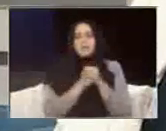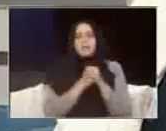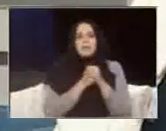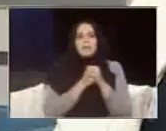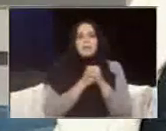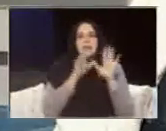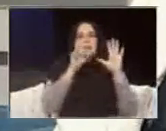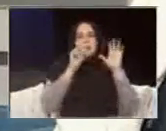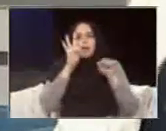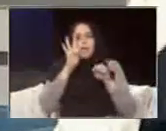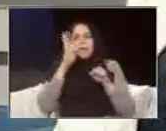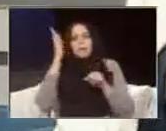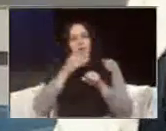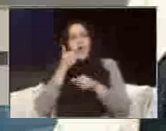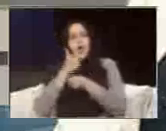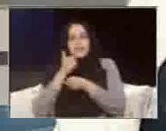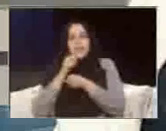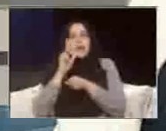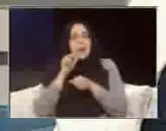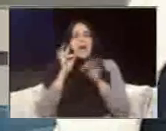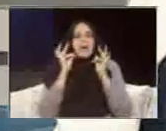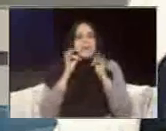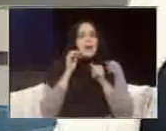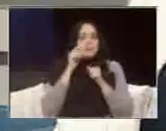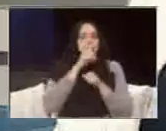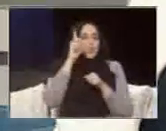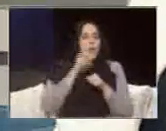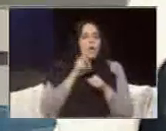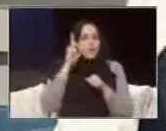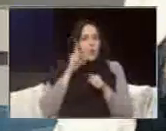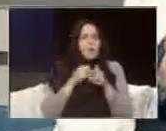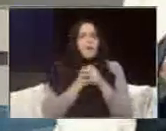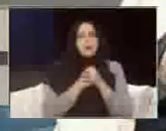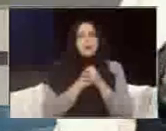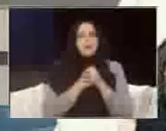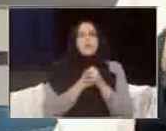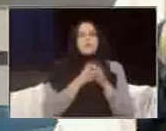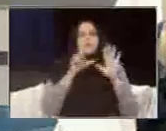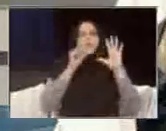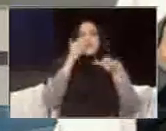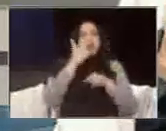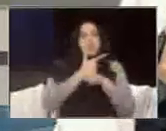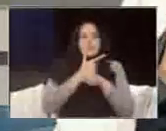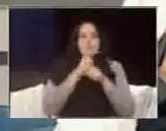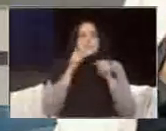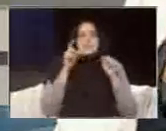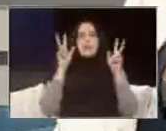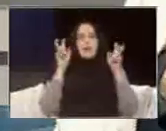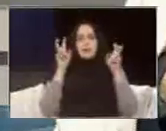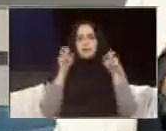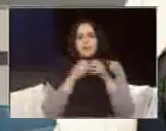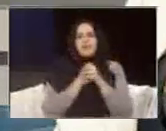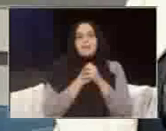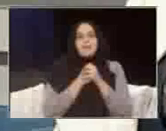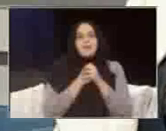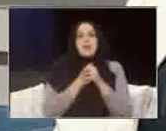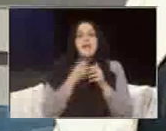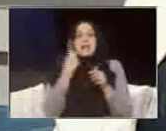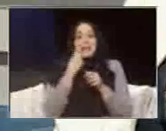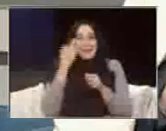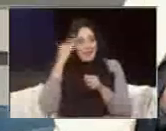84/11 والأمر 0502، كاين أمور يعني تندار المادة 72، يعني كاين واحد يخدم. نعم. يستخدم